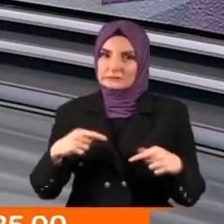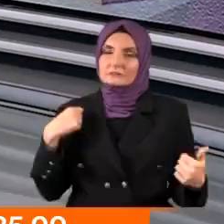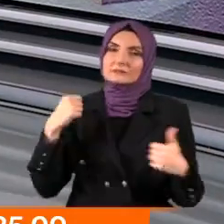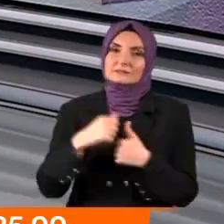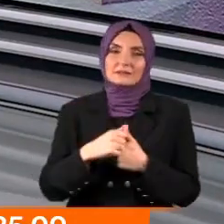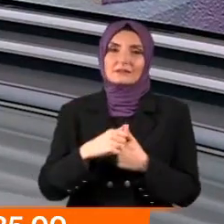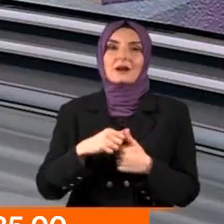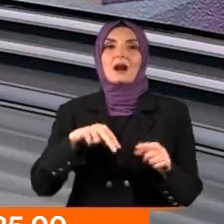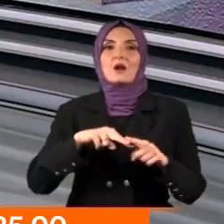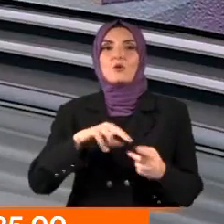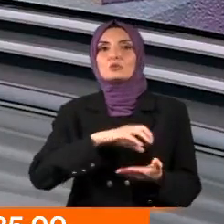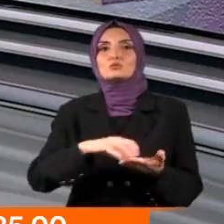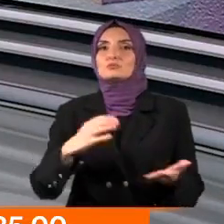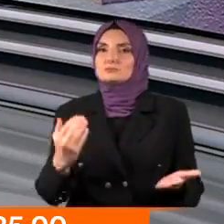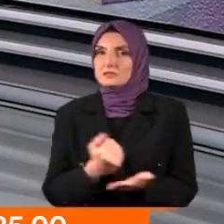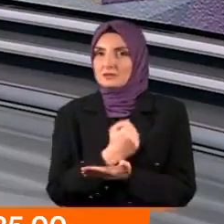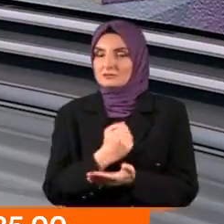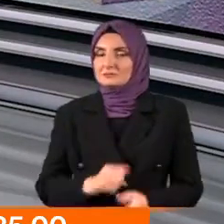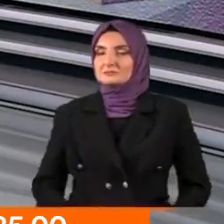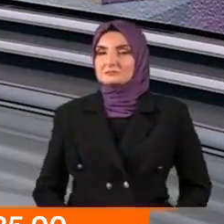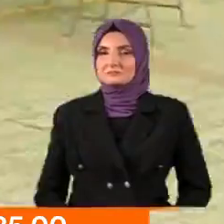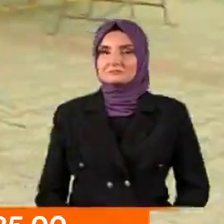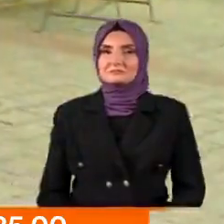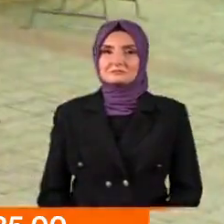ve Mehmet Bal'ın özel haberi.